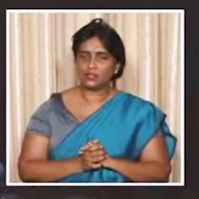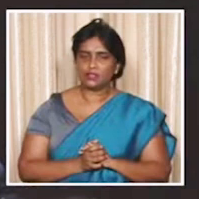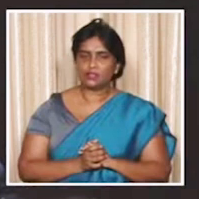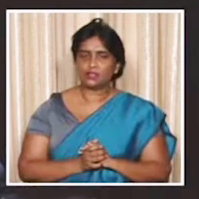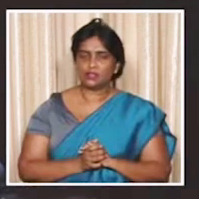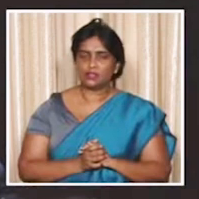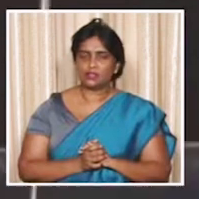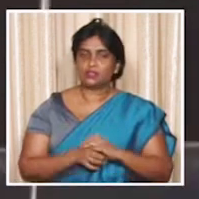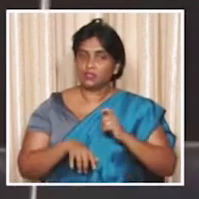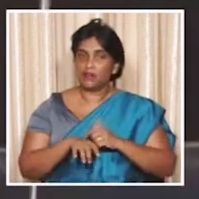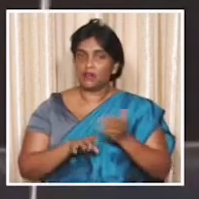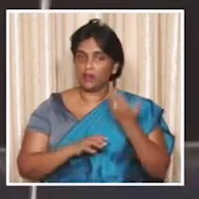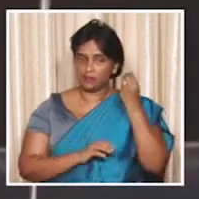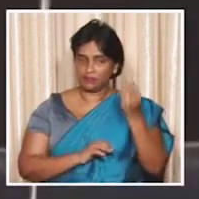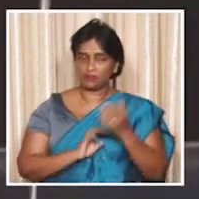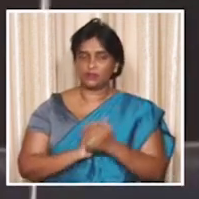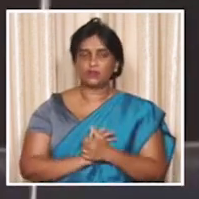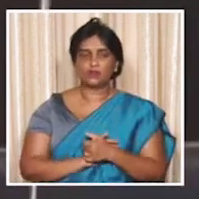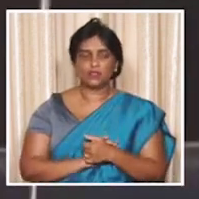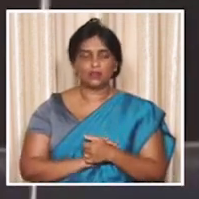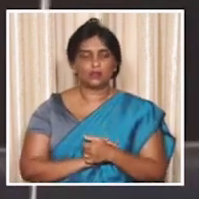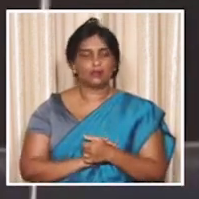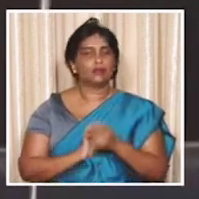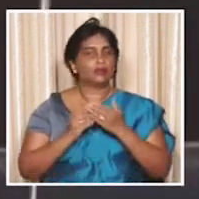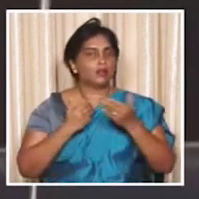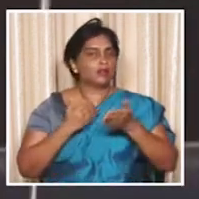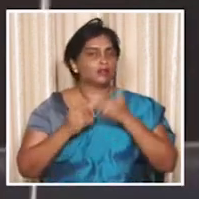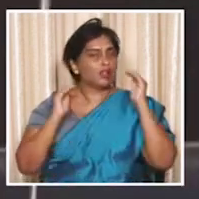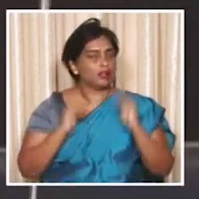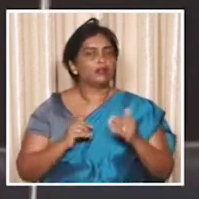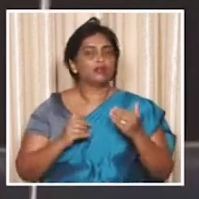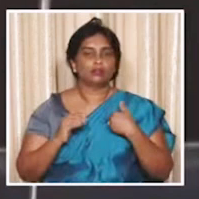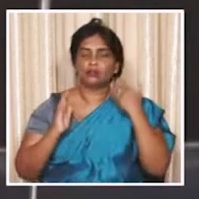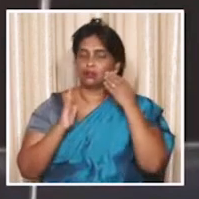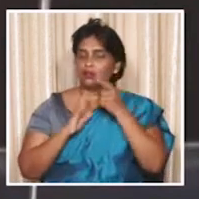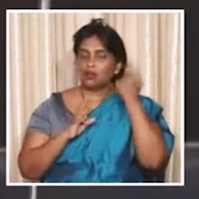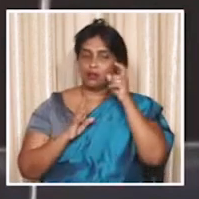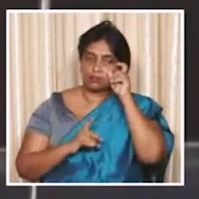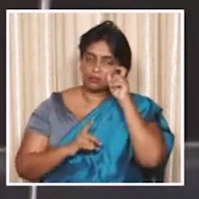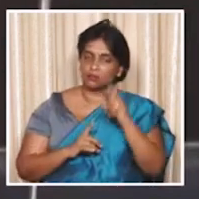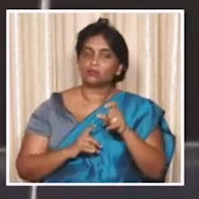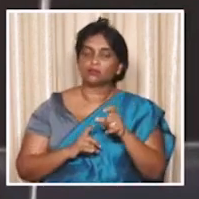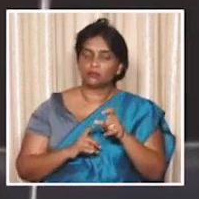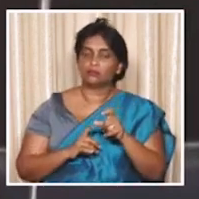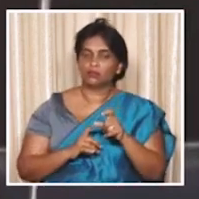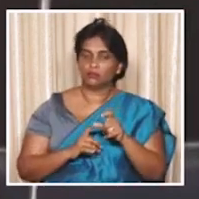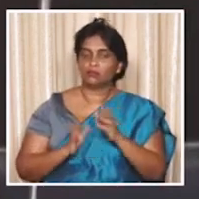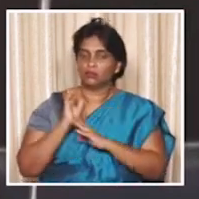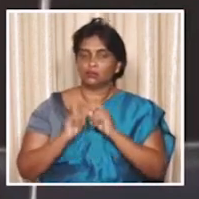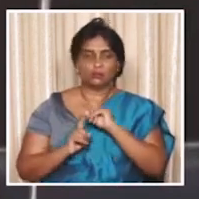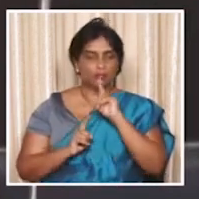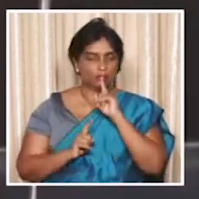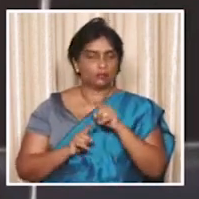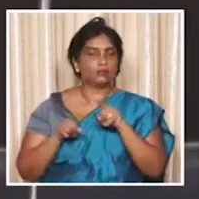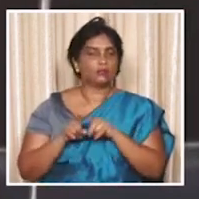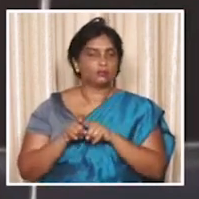අනිත්ක පල්ලි මුනේ ස්ටේඩියම් එකක් ඒකත් භාගයට හදලා තියෙන්නේ ඒක ගැනත් පොඩක් සොයා බලන්න කියලා මම urban development ministerට ඉල්ලීමක්